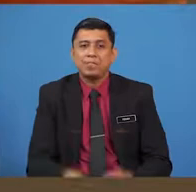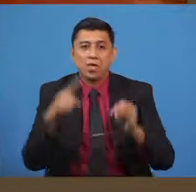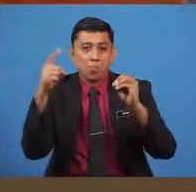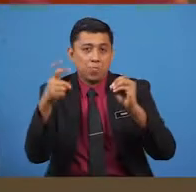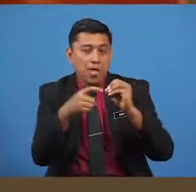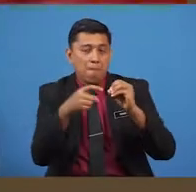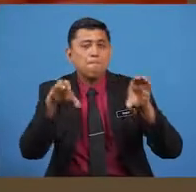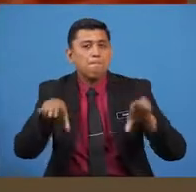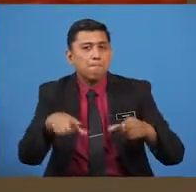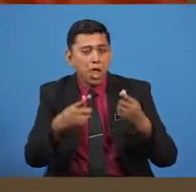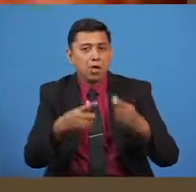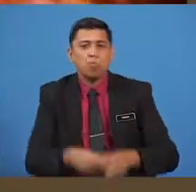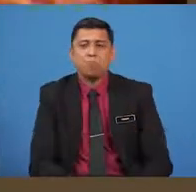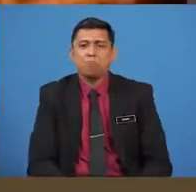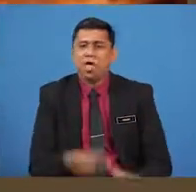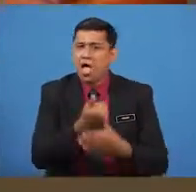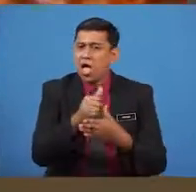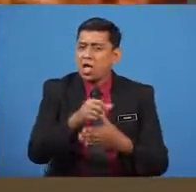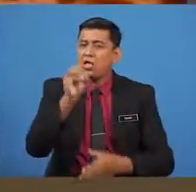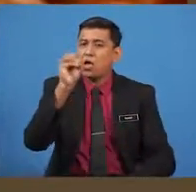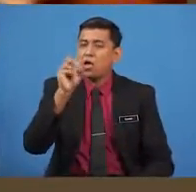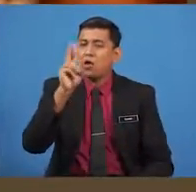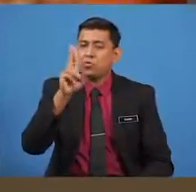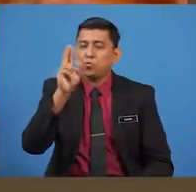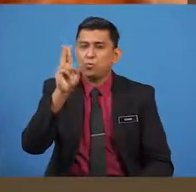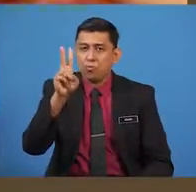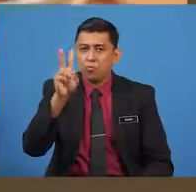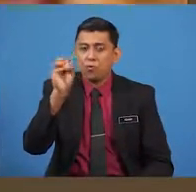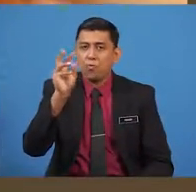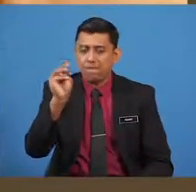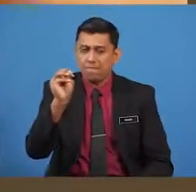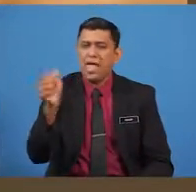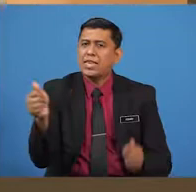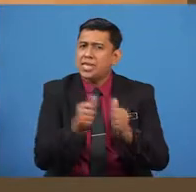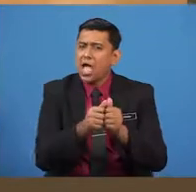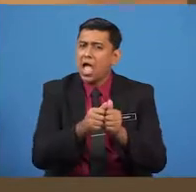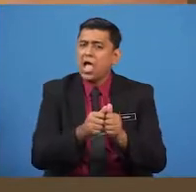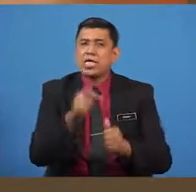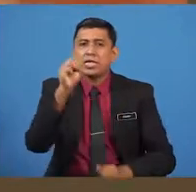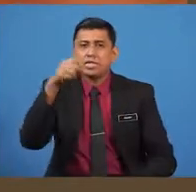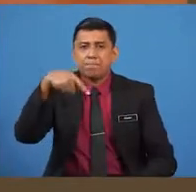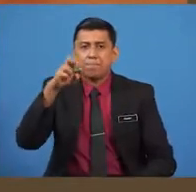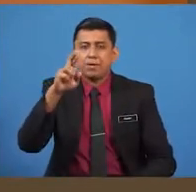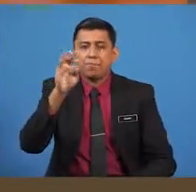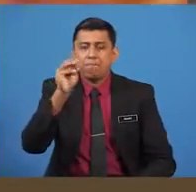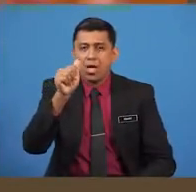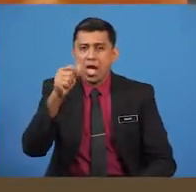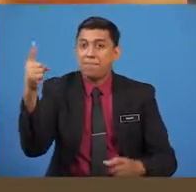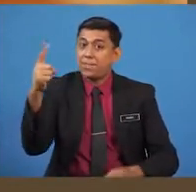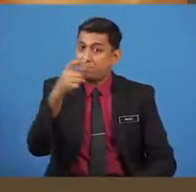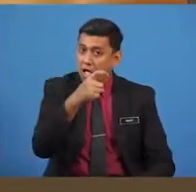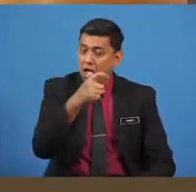Persenyawaan berlaku antara ovum dengan salah satu sperma dalam tube falopio seorang